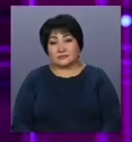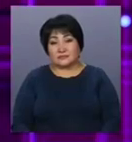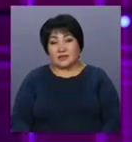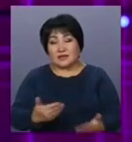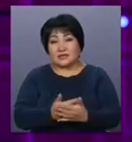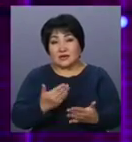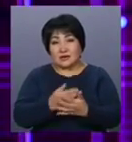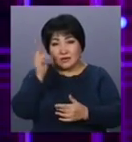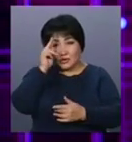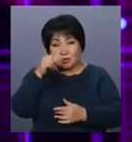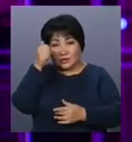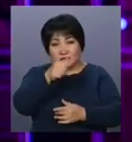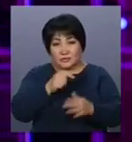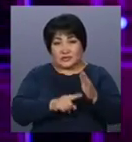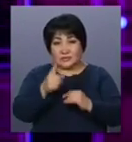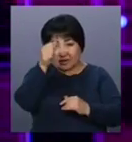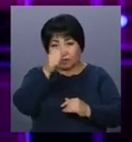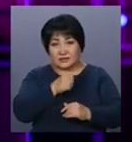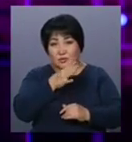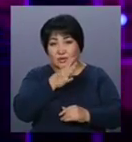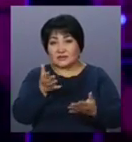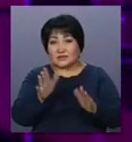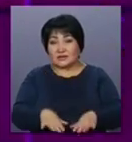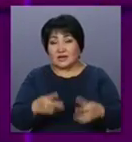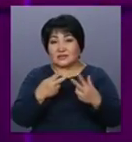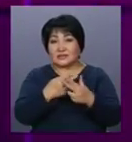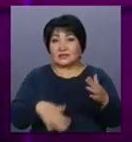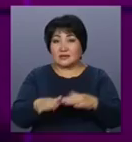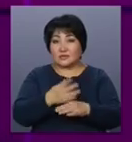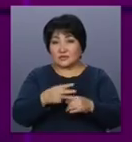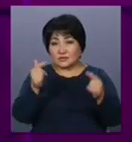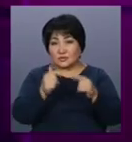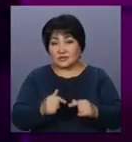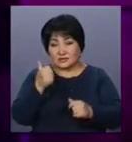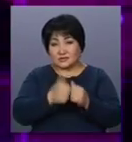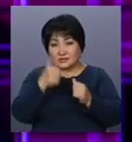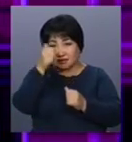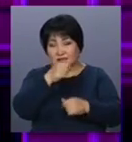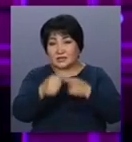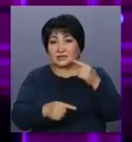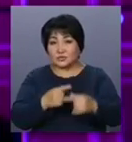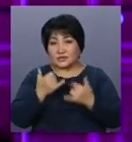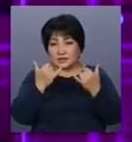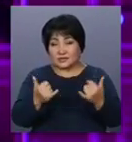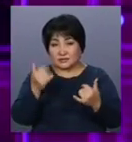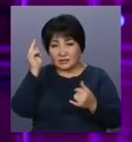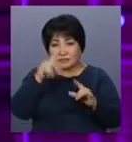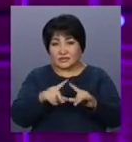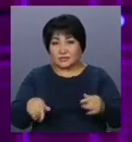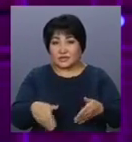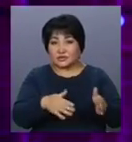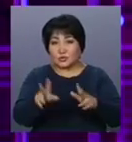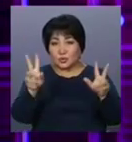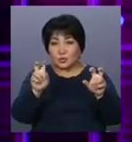Жаңа оқу жылының басталуына бір айдай уақыт қалды. Астанада осыған орай жыл сайын дәстүрге айналған мектепке жол жобасы бастау алды.